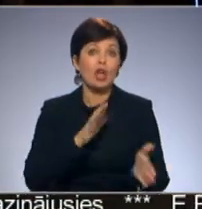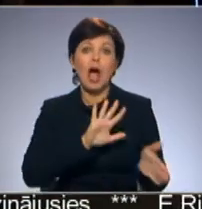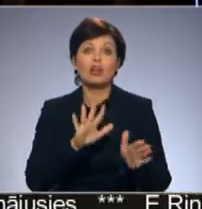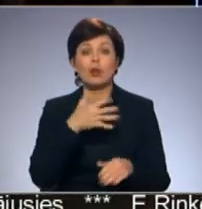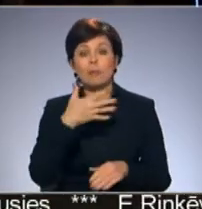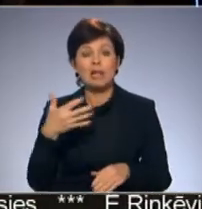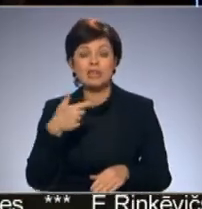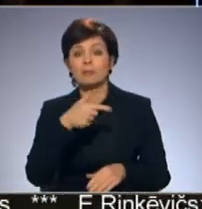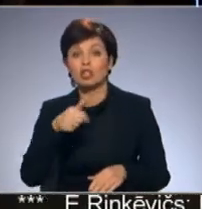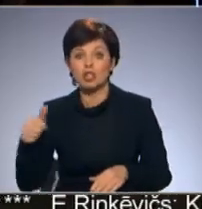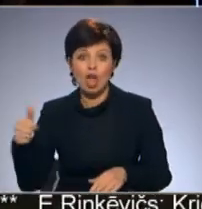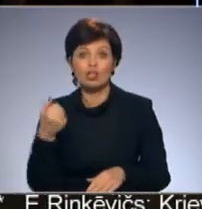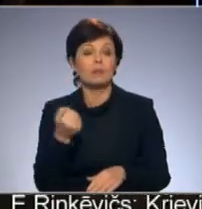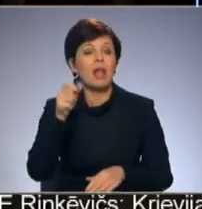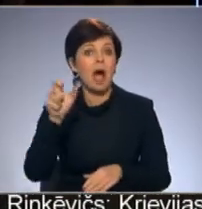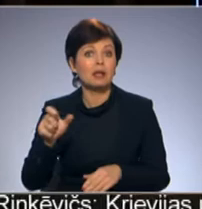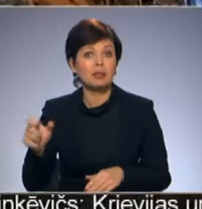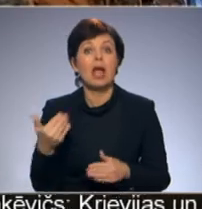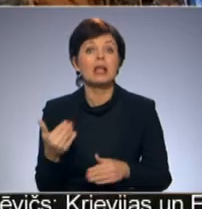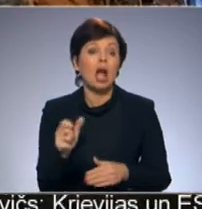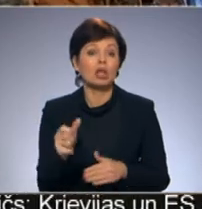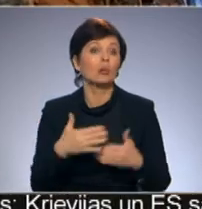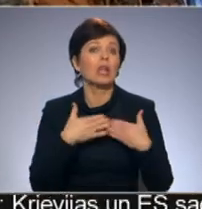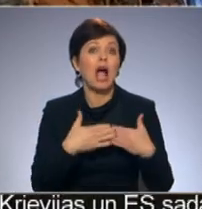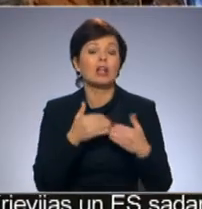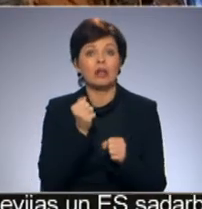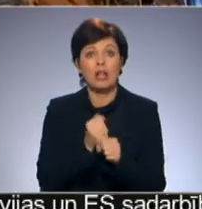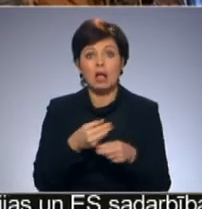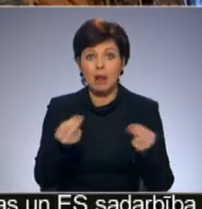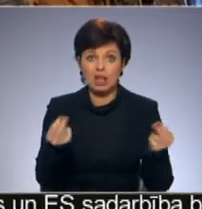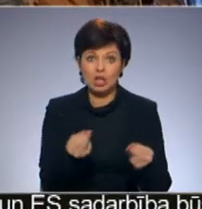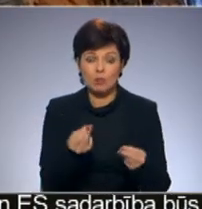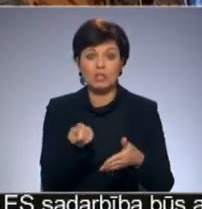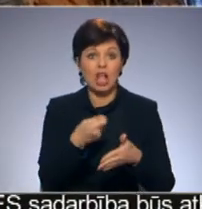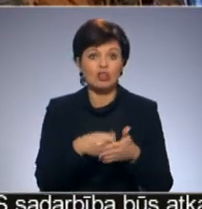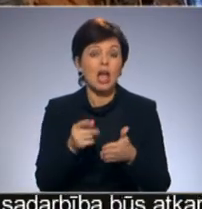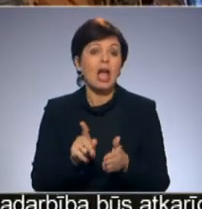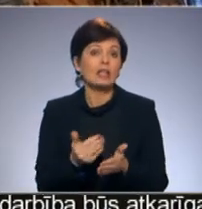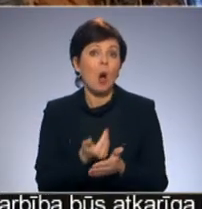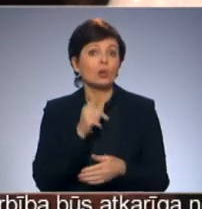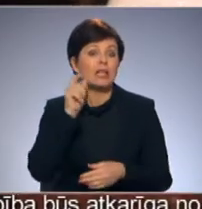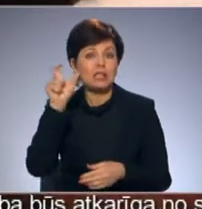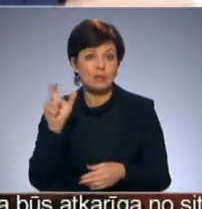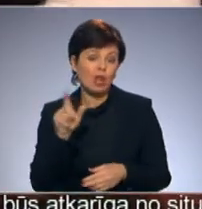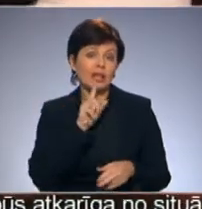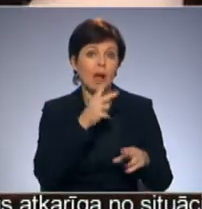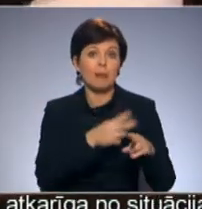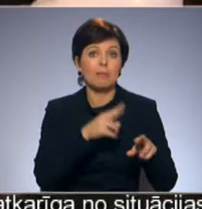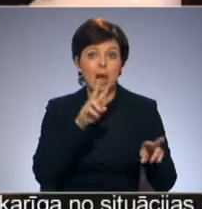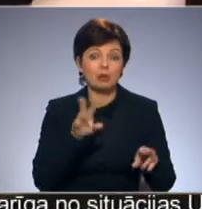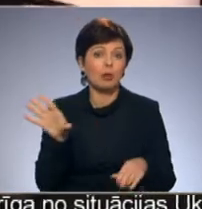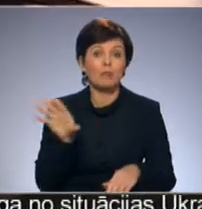līdz 600 darbinieku. Šobrīd notiek aktīva darba līguma slēgšana. Jaunais īpašnieks no Liepājas metalurga jau